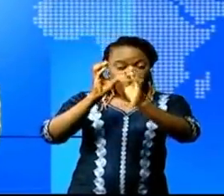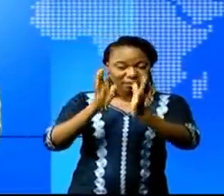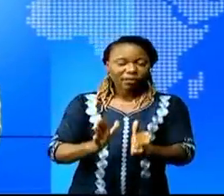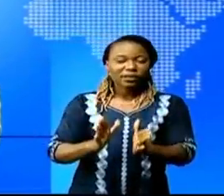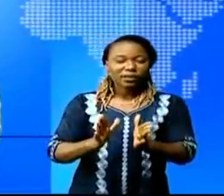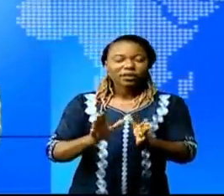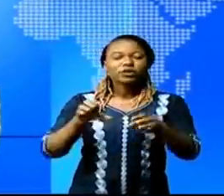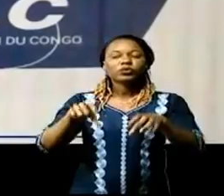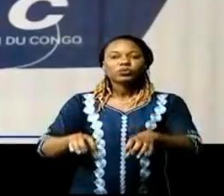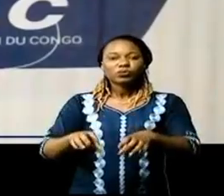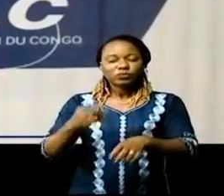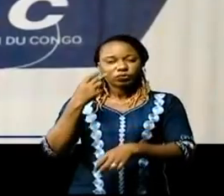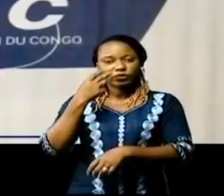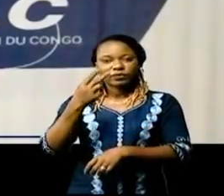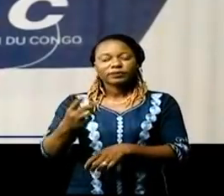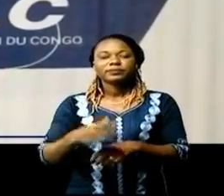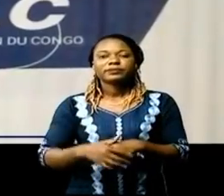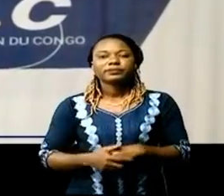Congo.